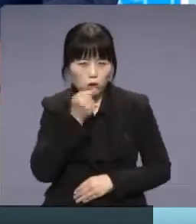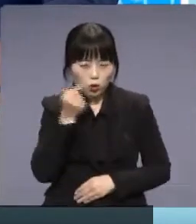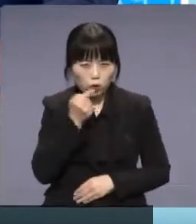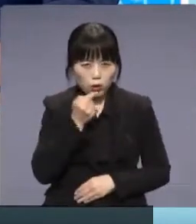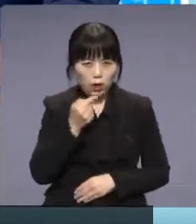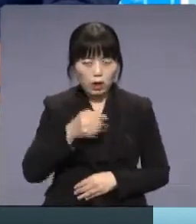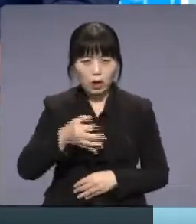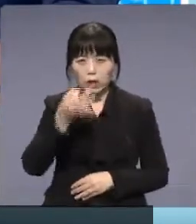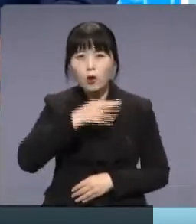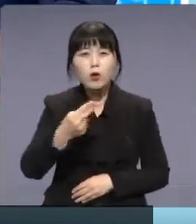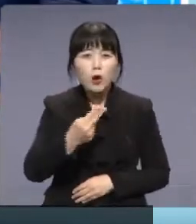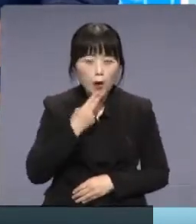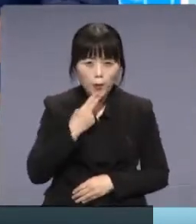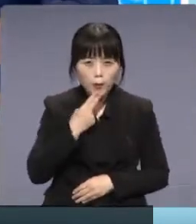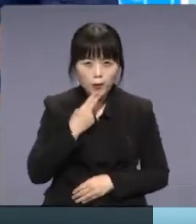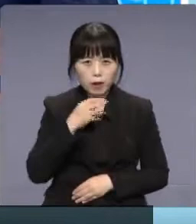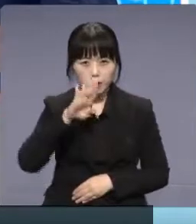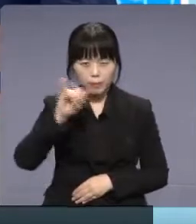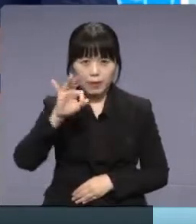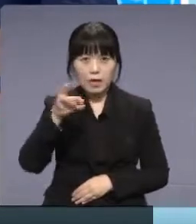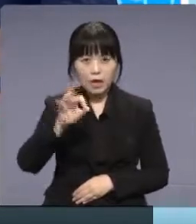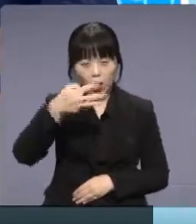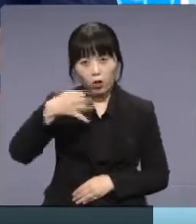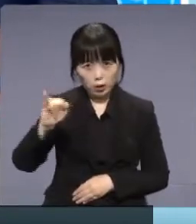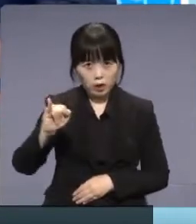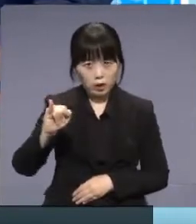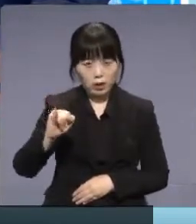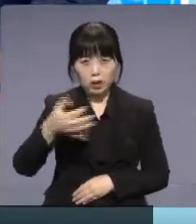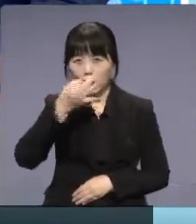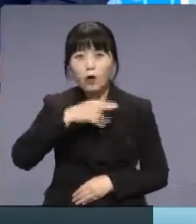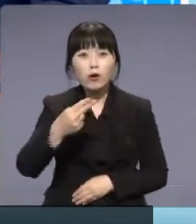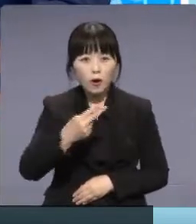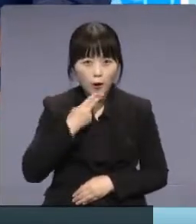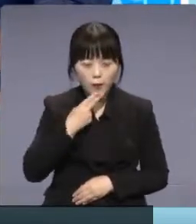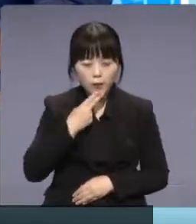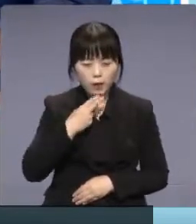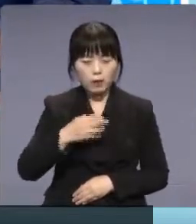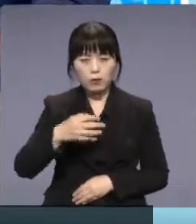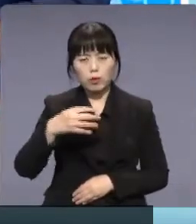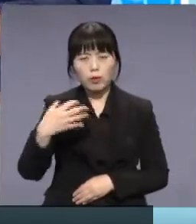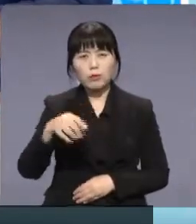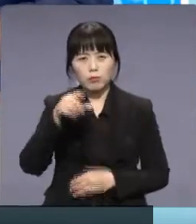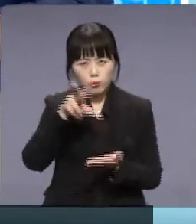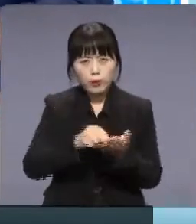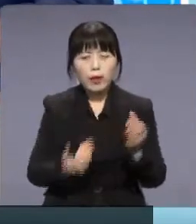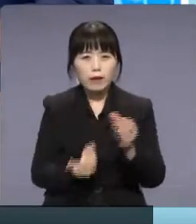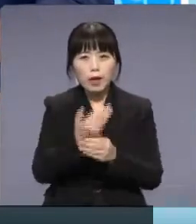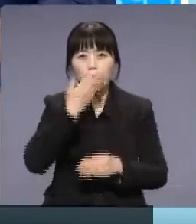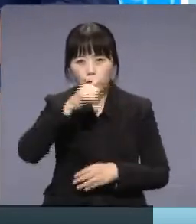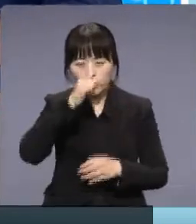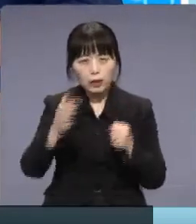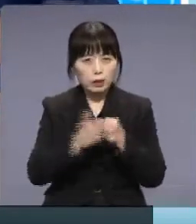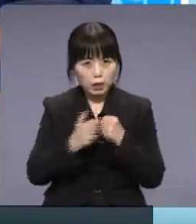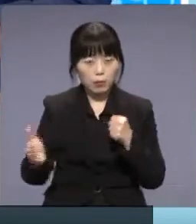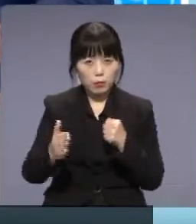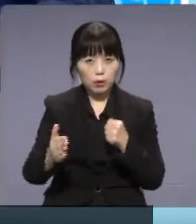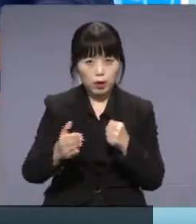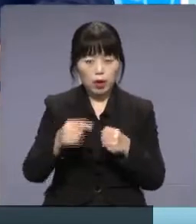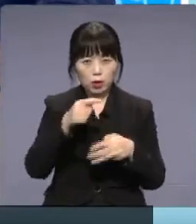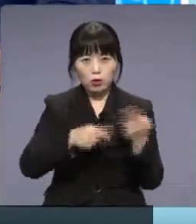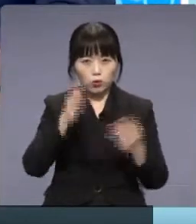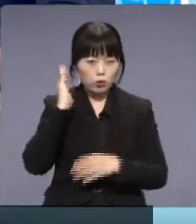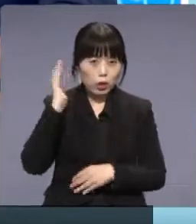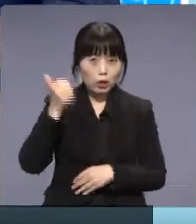비영리로. 왜냐하면 이게 얼마든지 오해 살 수가 있거든요. 검찰총장 시절에도 총장의 위력 때문에 또 협찬한 게